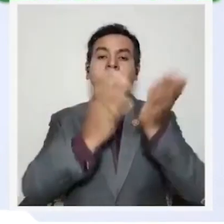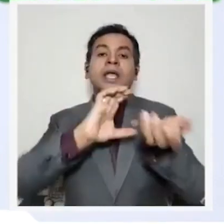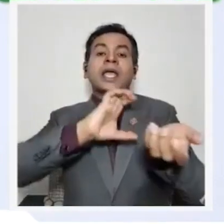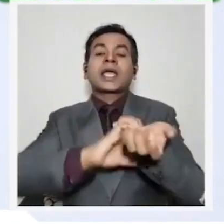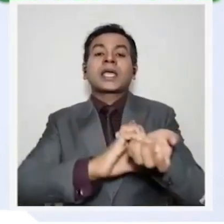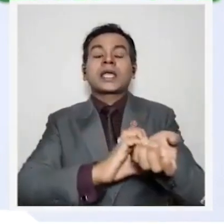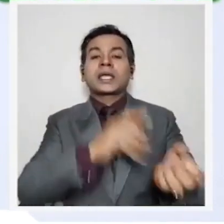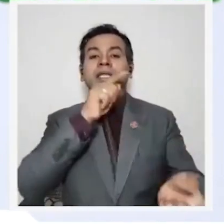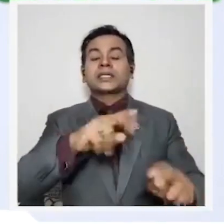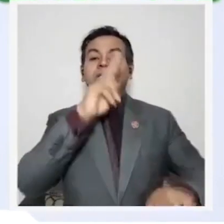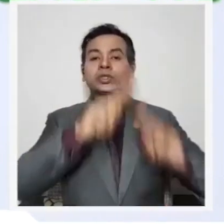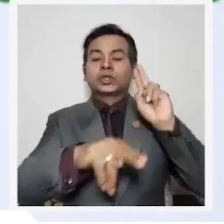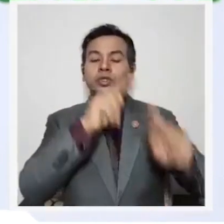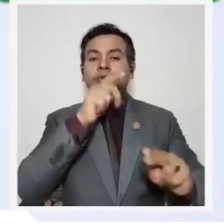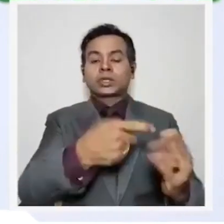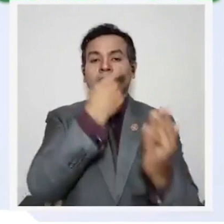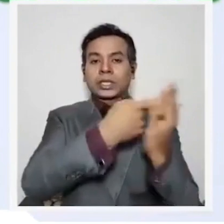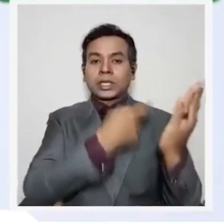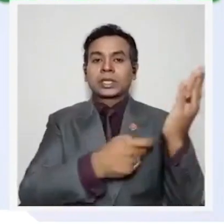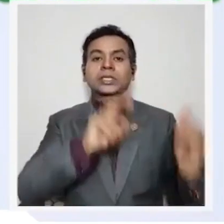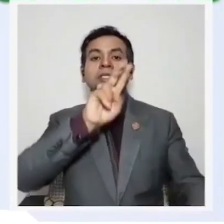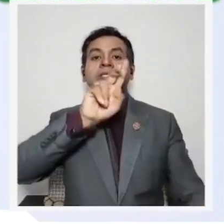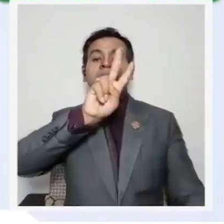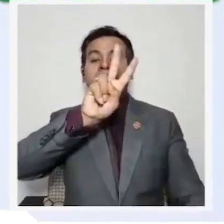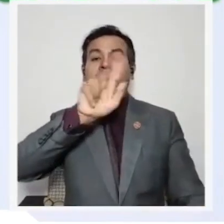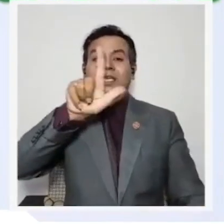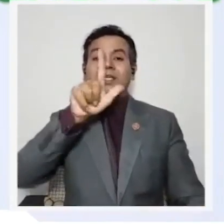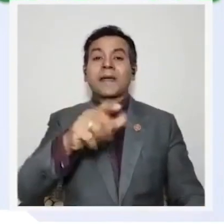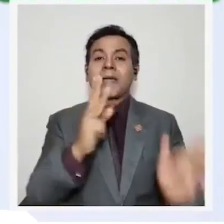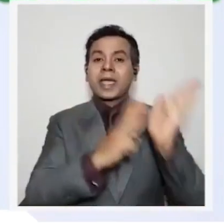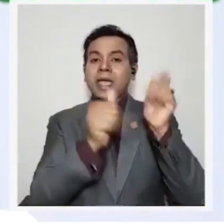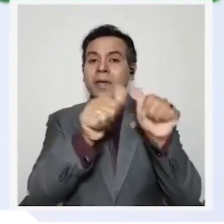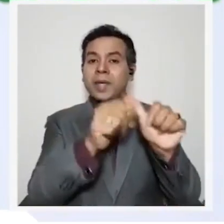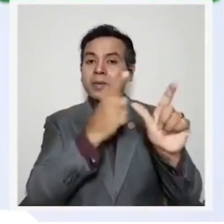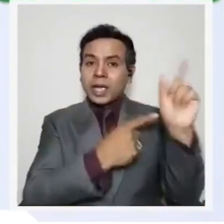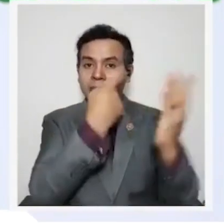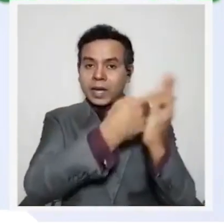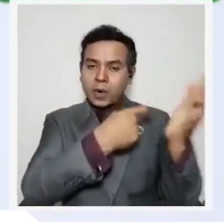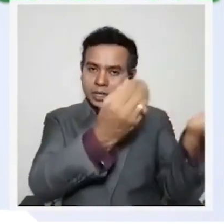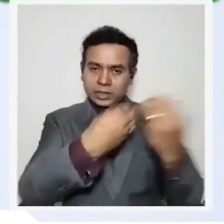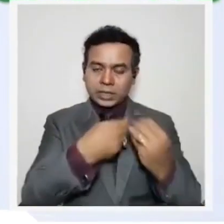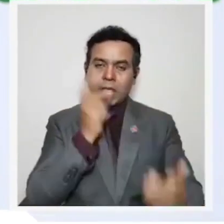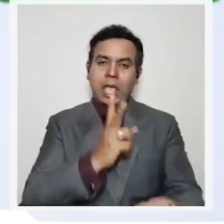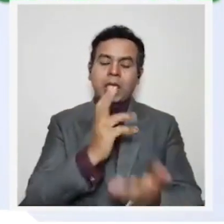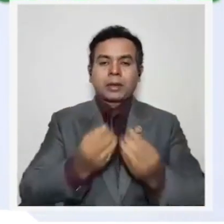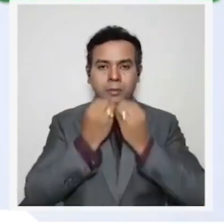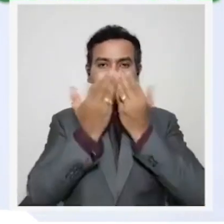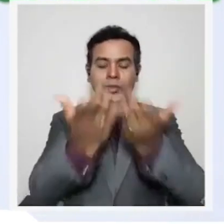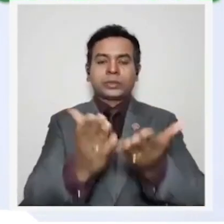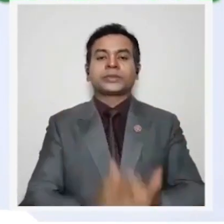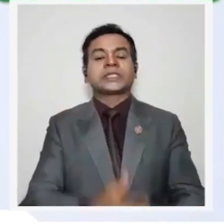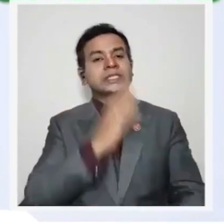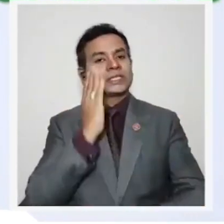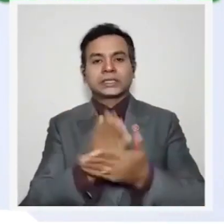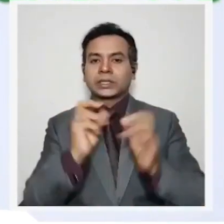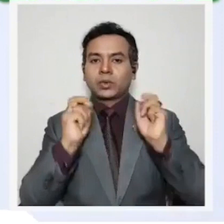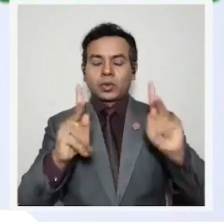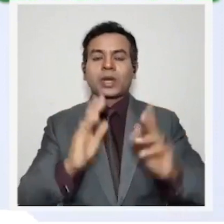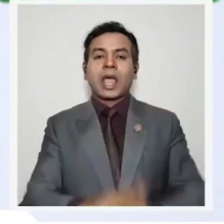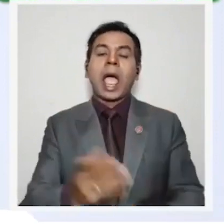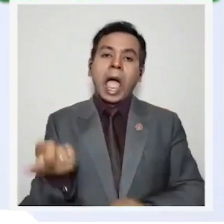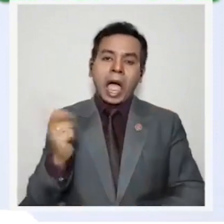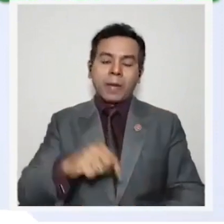3,49,095 জন। দক্ষিণ এশিয়া পরিস্থিতি এবং বিশ্ব পরিস্থিতি আমরা সংগ্রহ করেছি বিশ্ব স্বাস্থ্য সংস্থার সিচুয়েশন রিপোর্ট